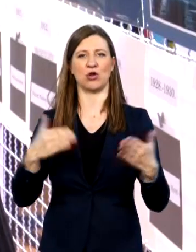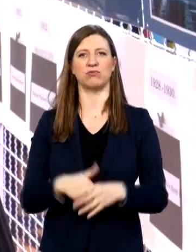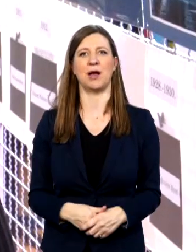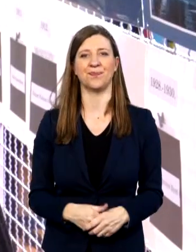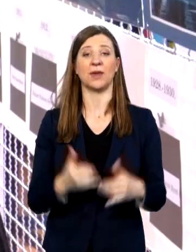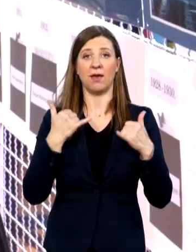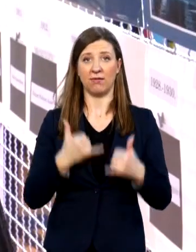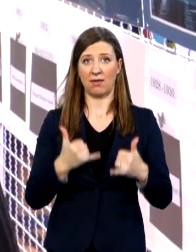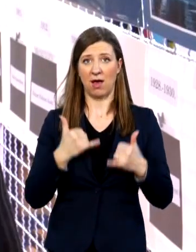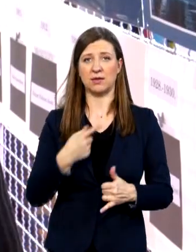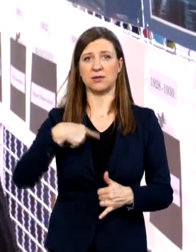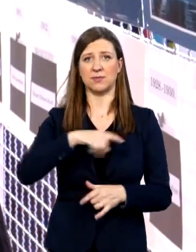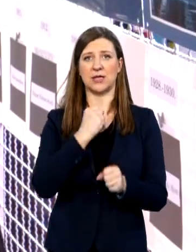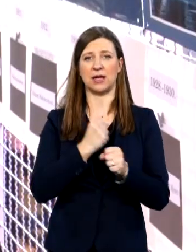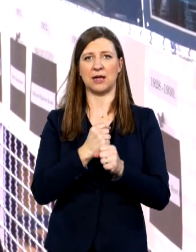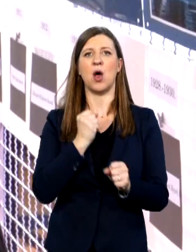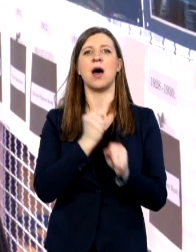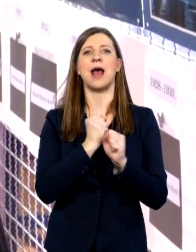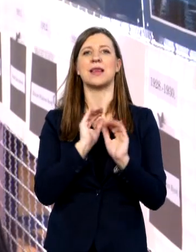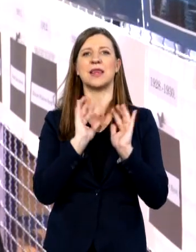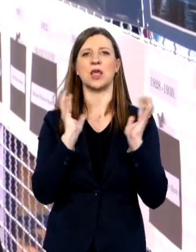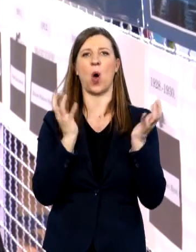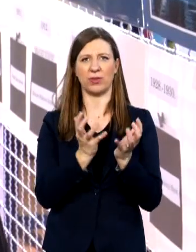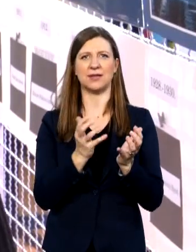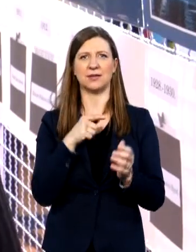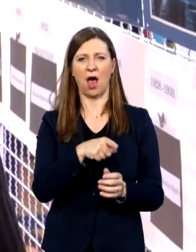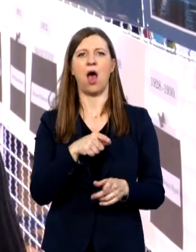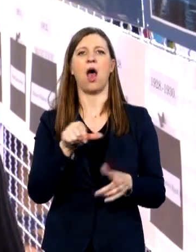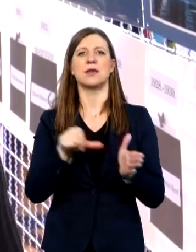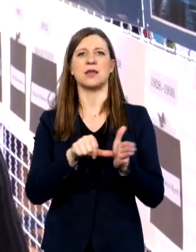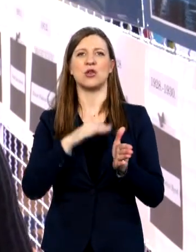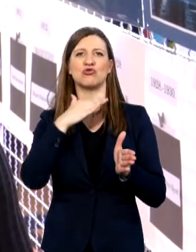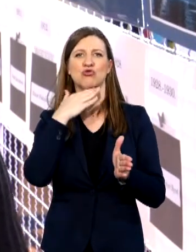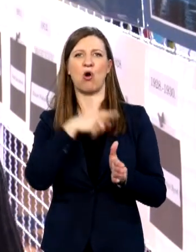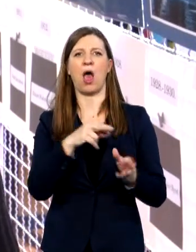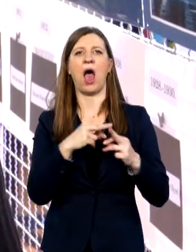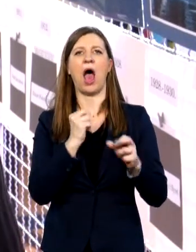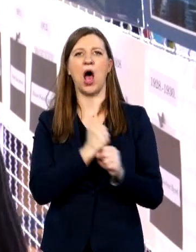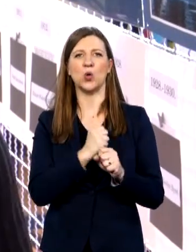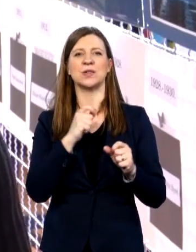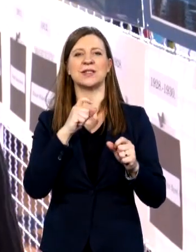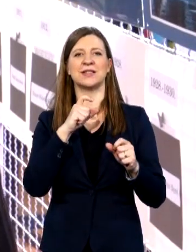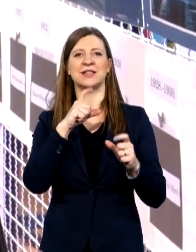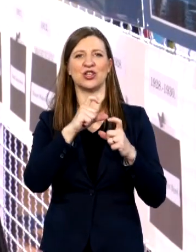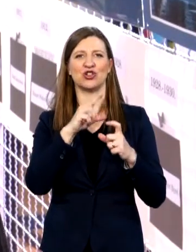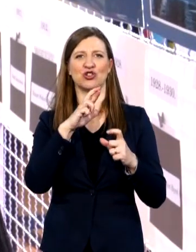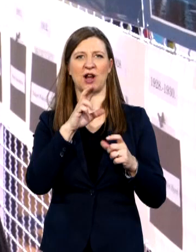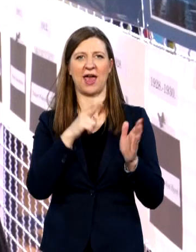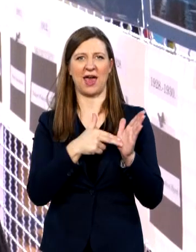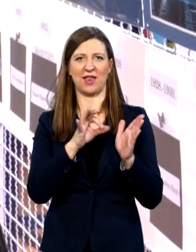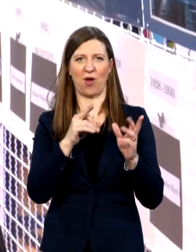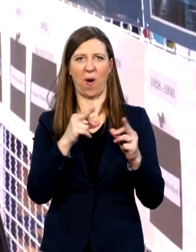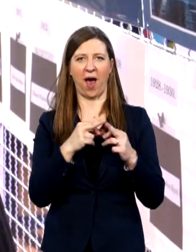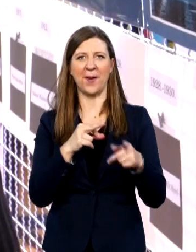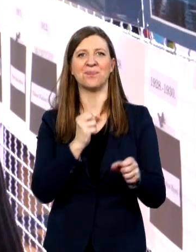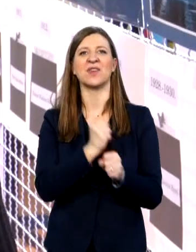događa jedna ekoradionica u kojoj sudjeluju učenici srednje škole Augusta Šenoja iz Garešnice. Nakon jedne,